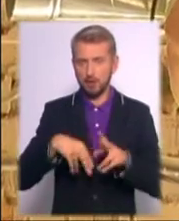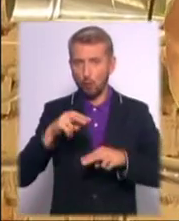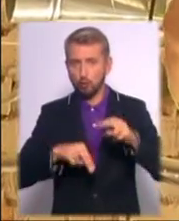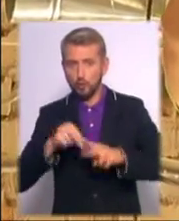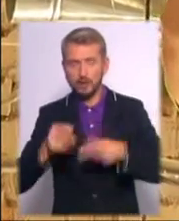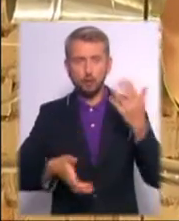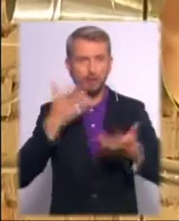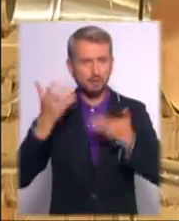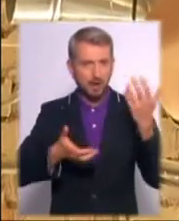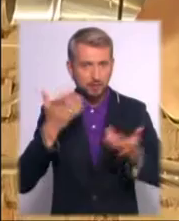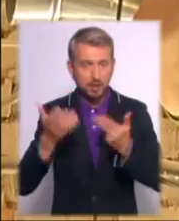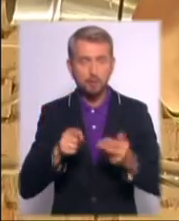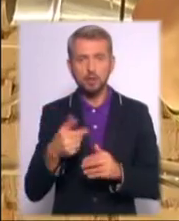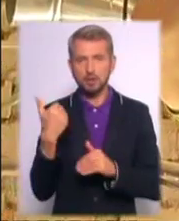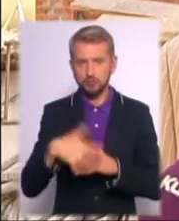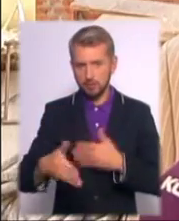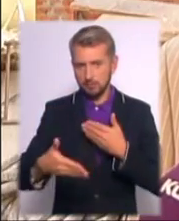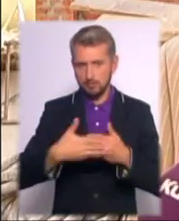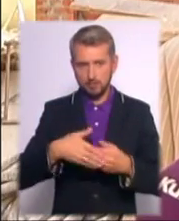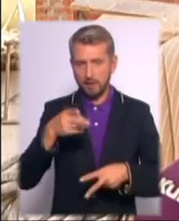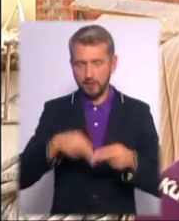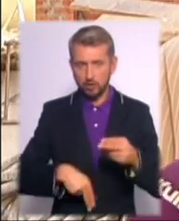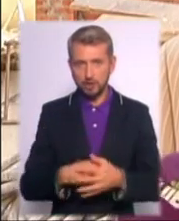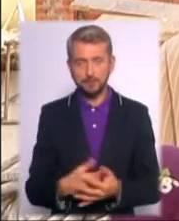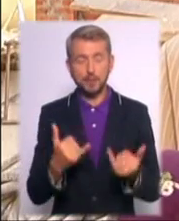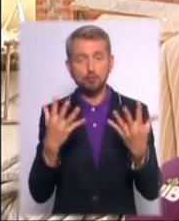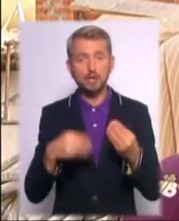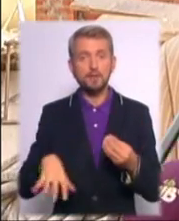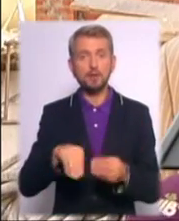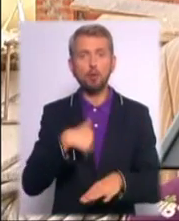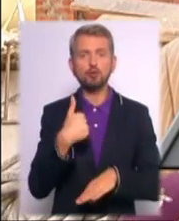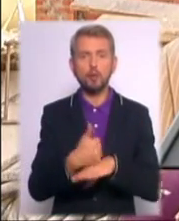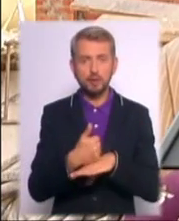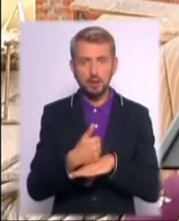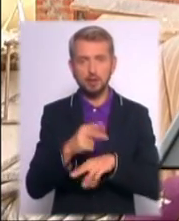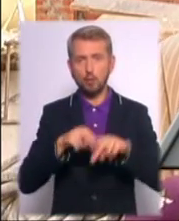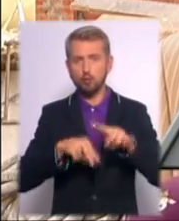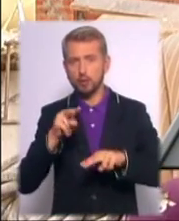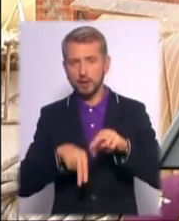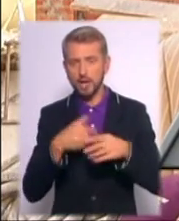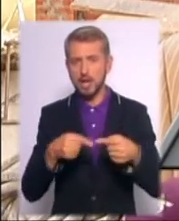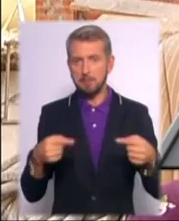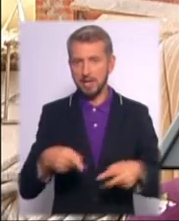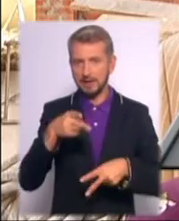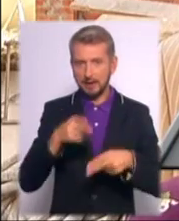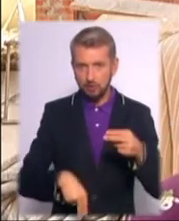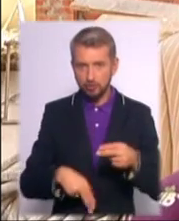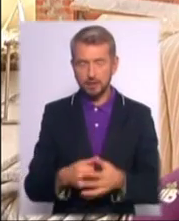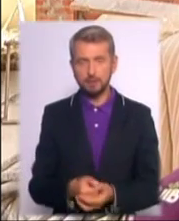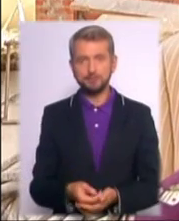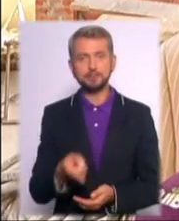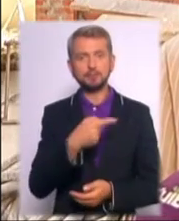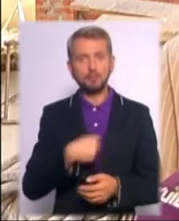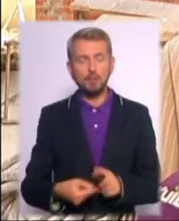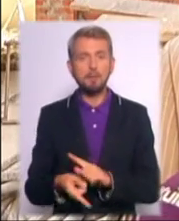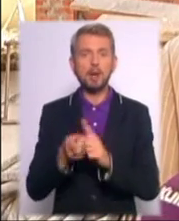застарілу інженерію, вони уже на фініші. На сьогоднішній день всі основні конструктивні елементи закінчені. Ми переходимо